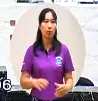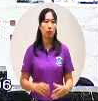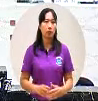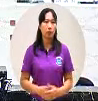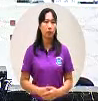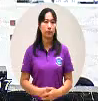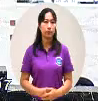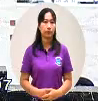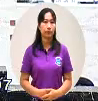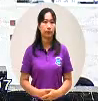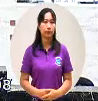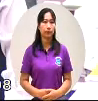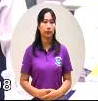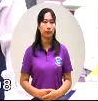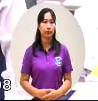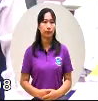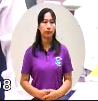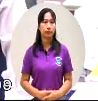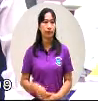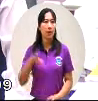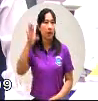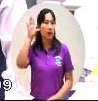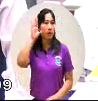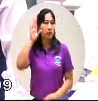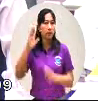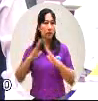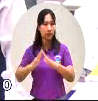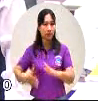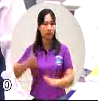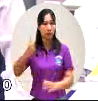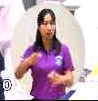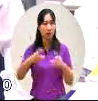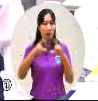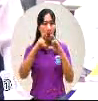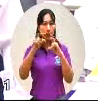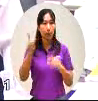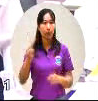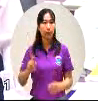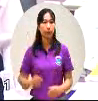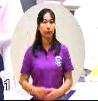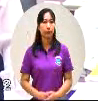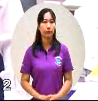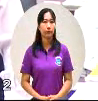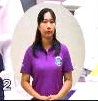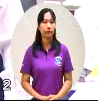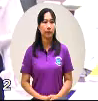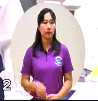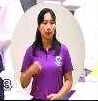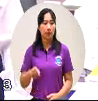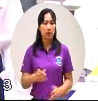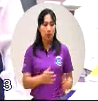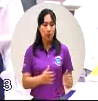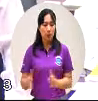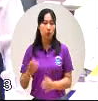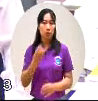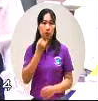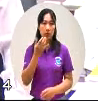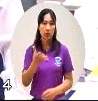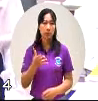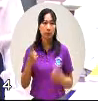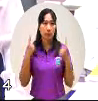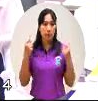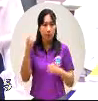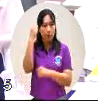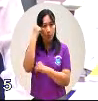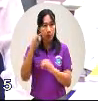我想听一听我们市长的回应一下，哇，都没有办法处理啊。 啊，市长。啊， 原住民在